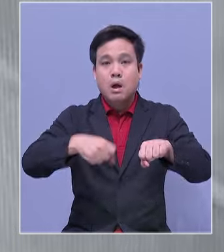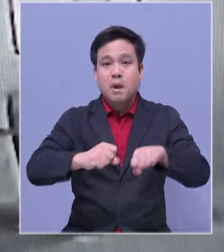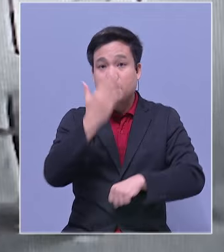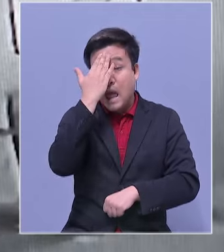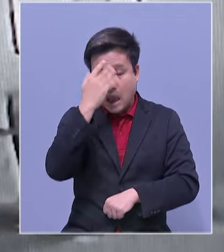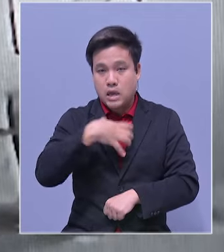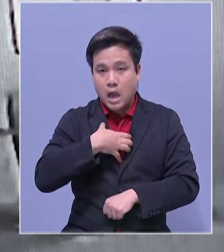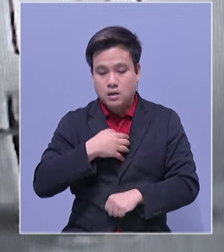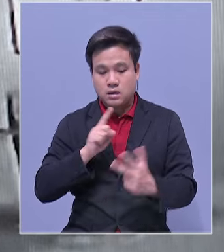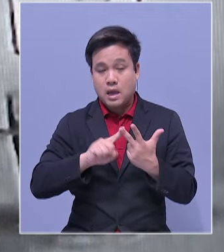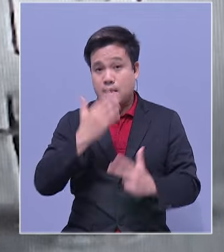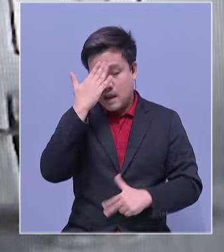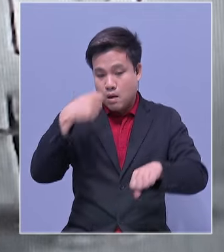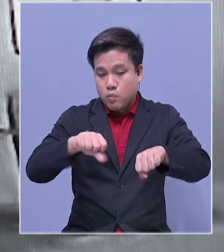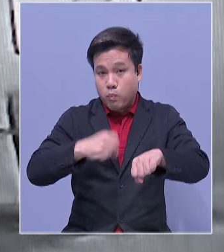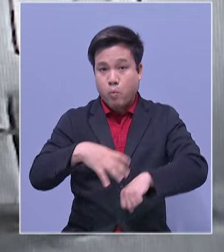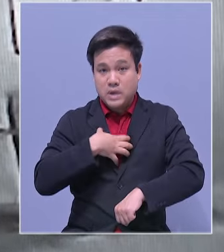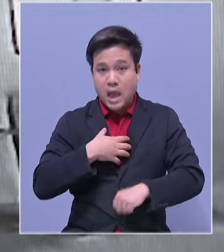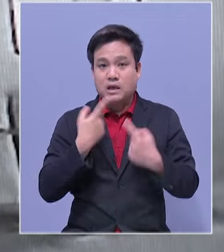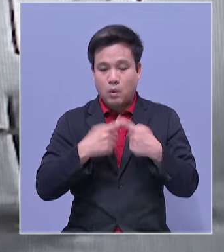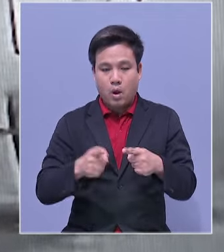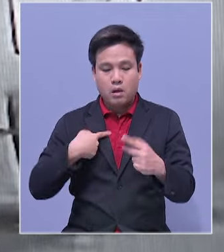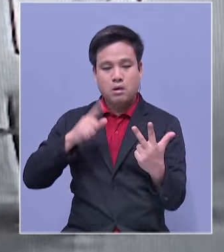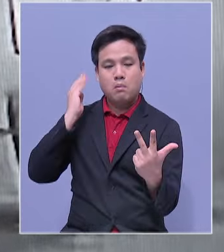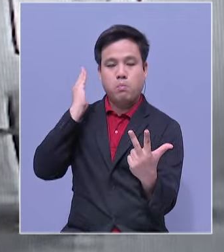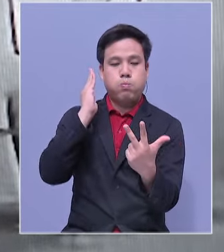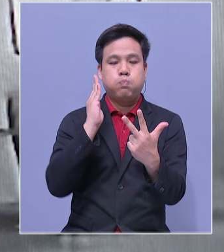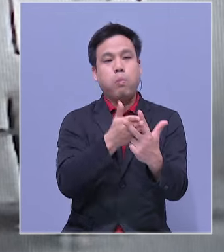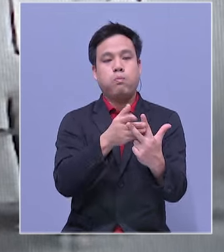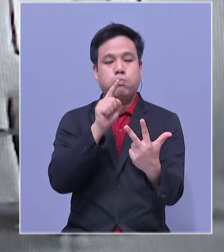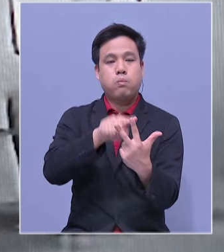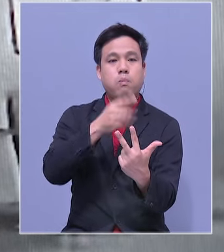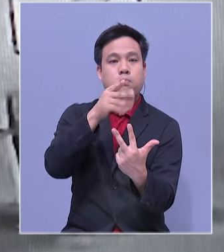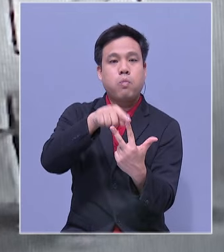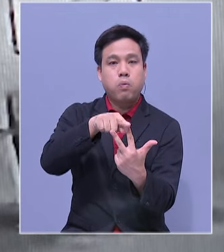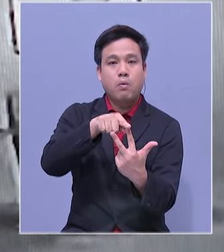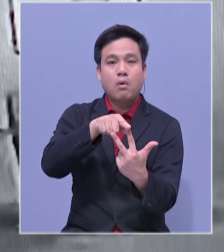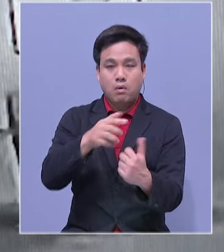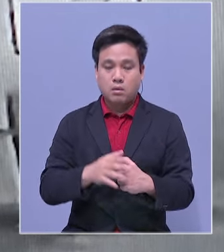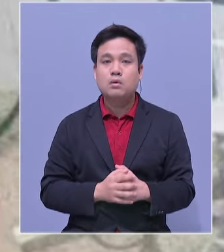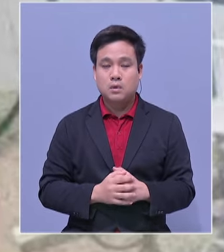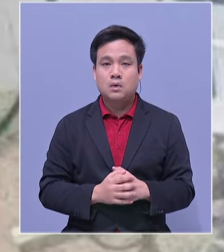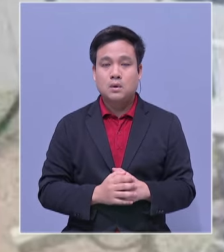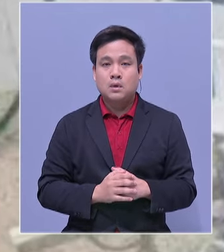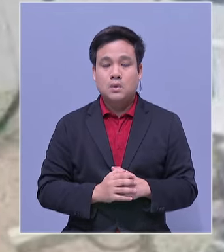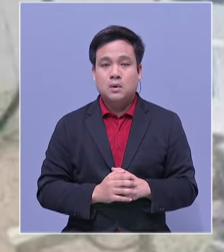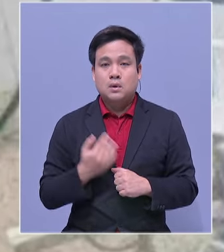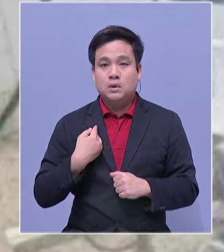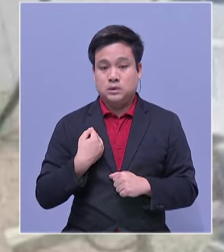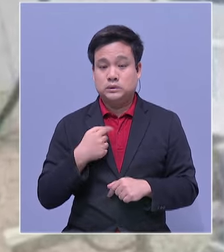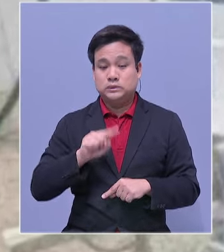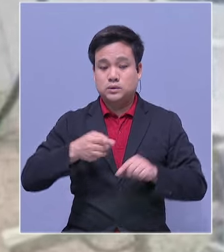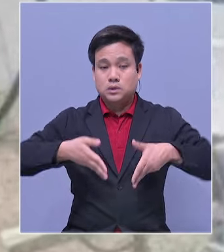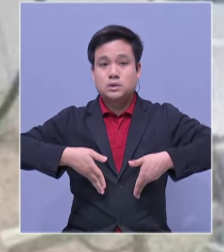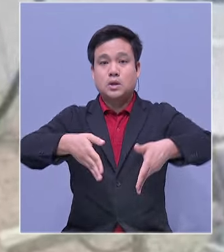โดนเพราะว่ามันไปปักโดนคนกลางที่ซ้อนกันมาโอ้โหเหตุการณ์นี้เกิดที่ถนนกรุดข้าวปุ้นปทุมราชนะคะ